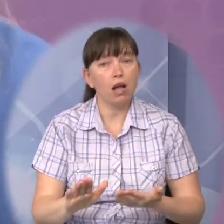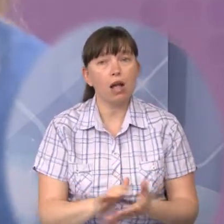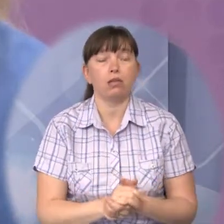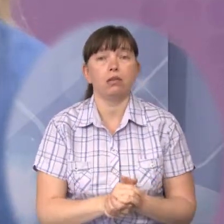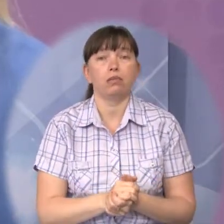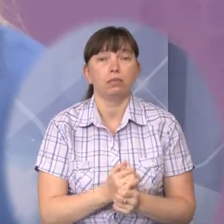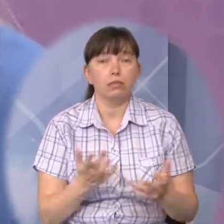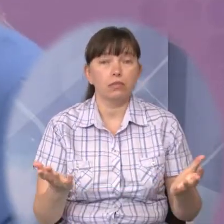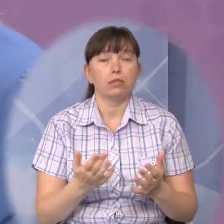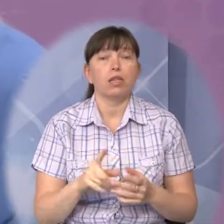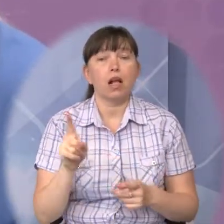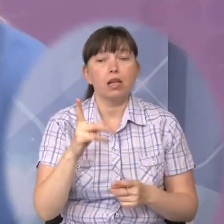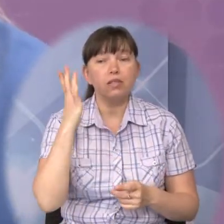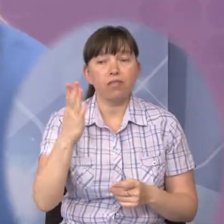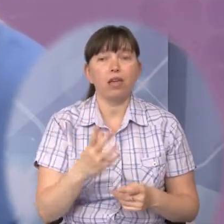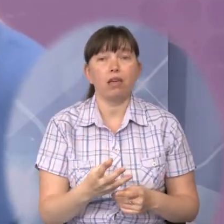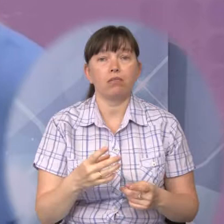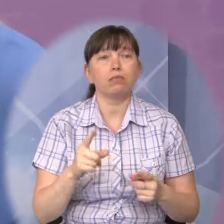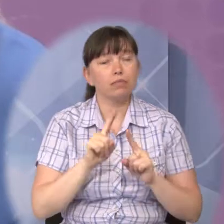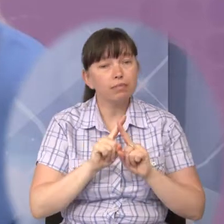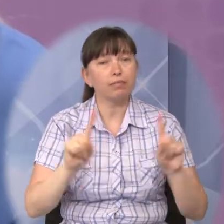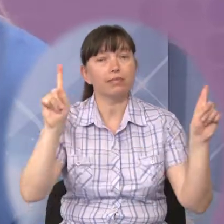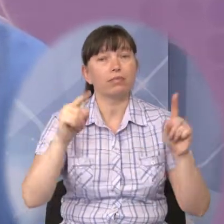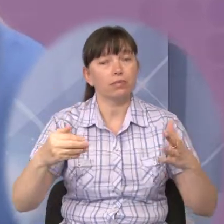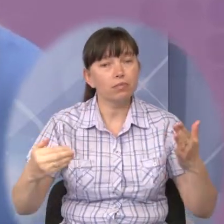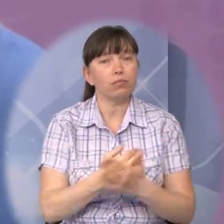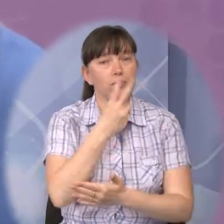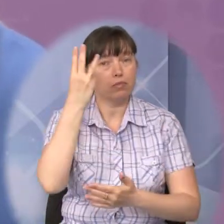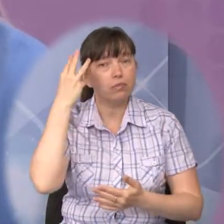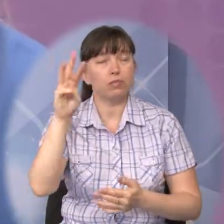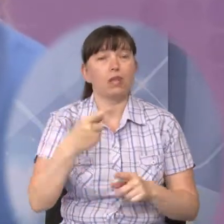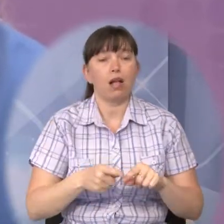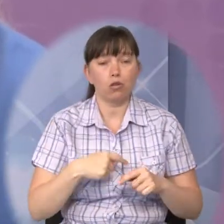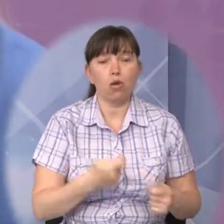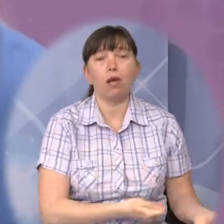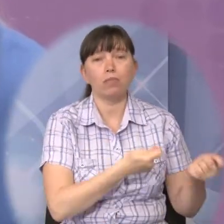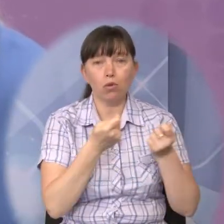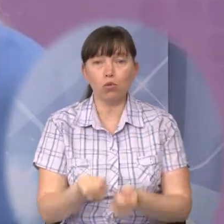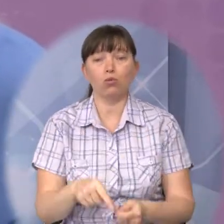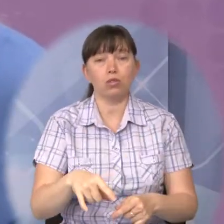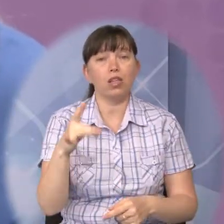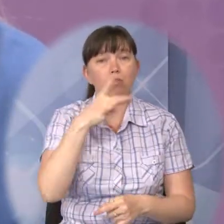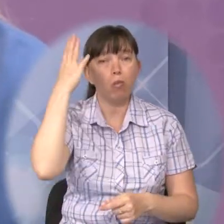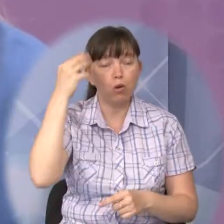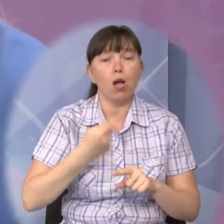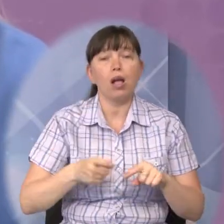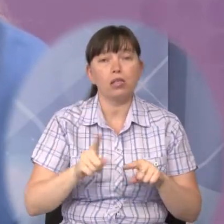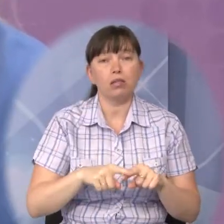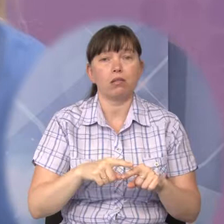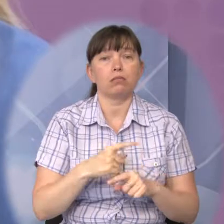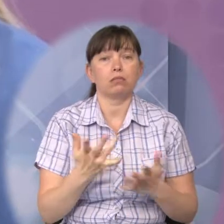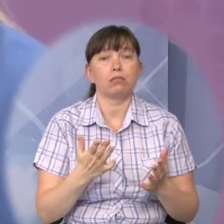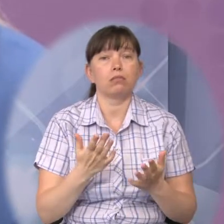cu inovație, da? Cel mai inovativ concept pe care l-am adus în Republica Moldova este